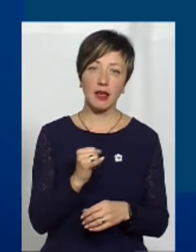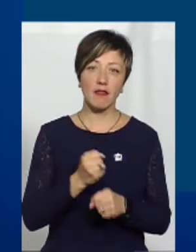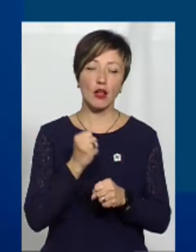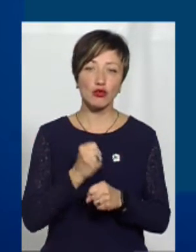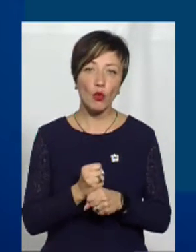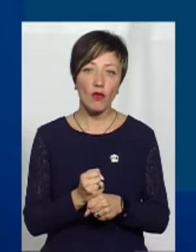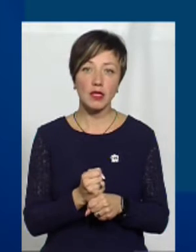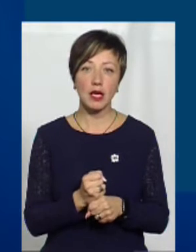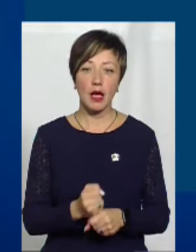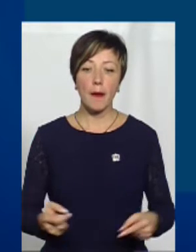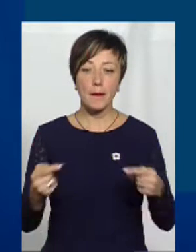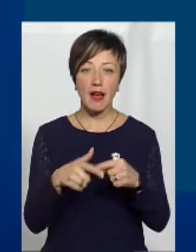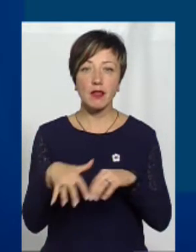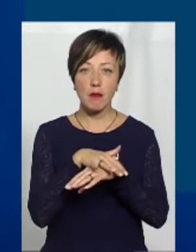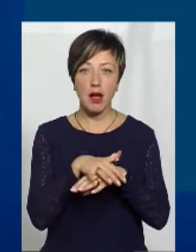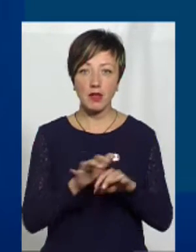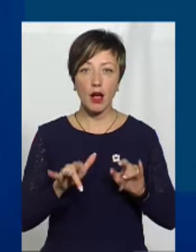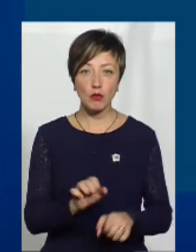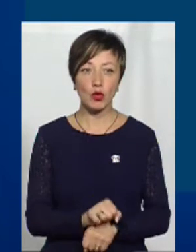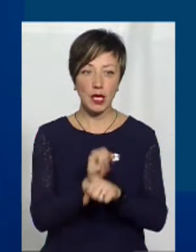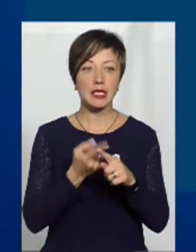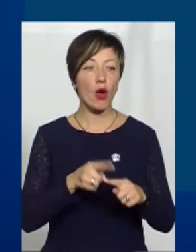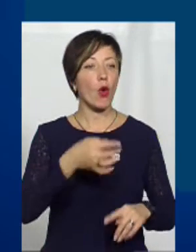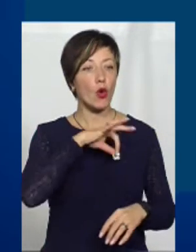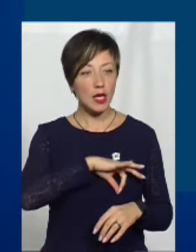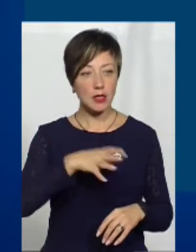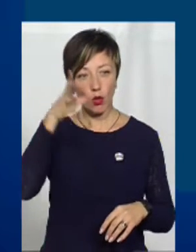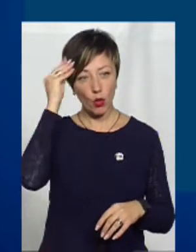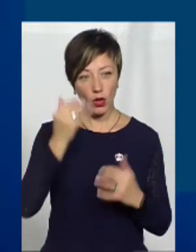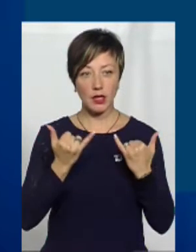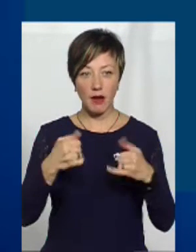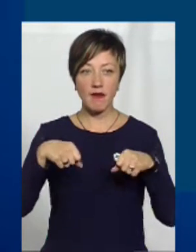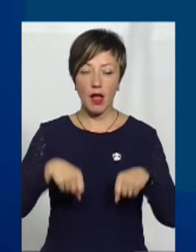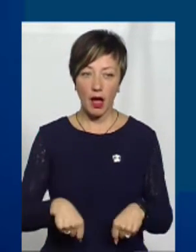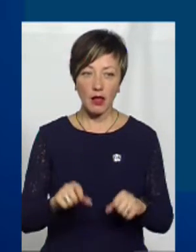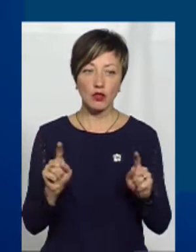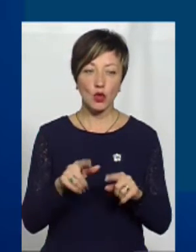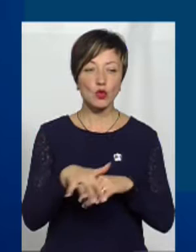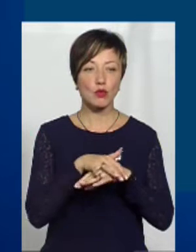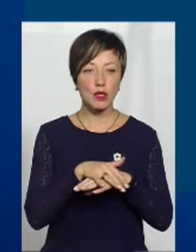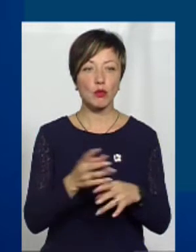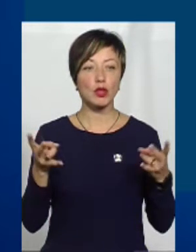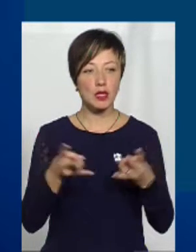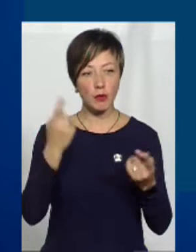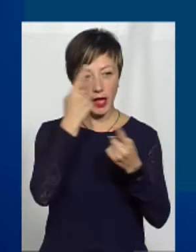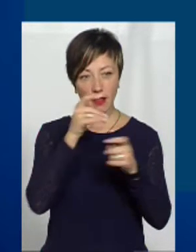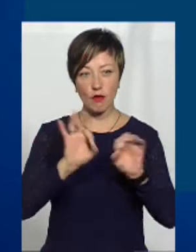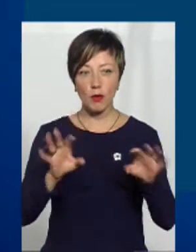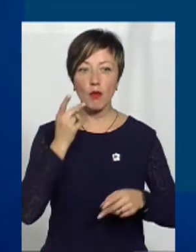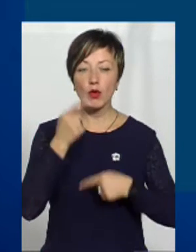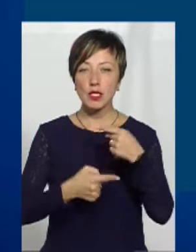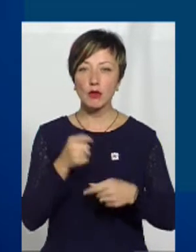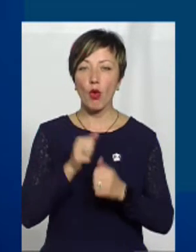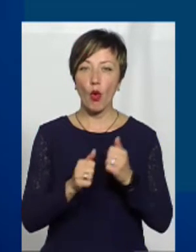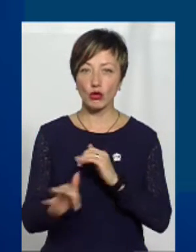влаштовувати певні масові акції протесту, хоча це корисно і це урок для влади, що суспільство потрібно інформувати постійно про